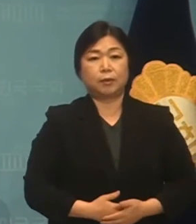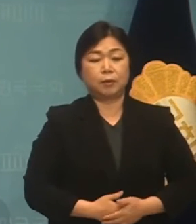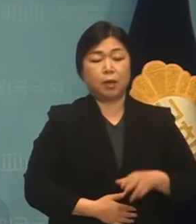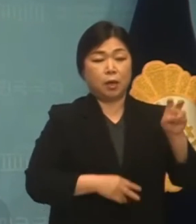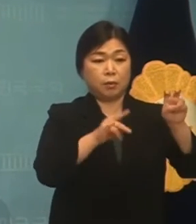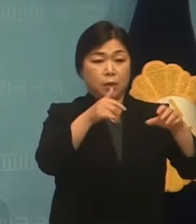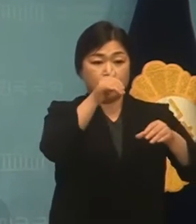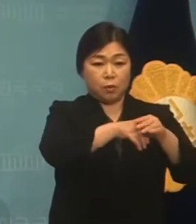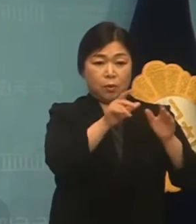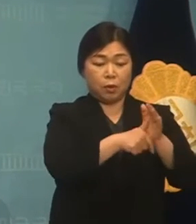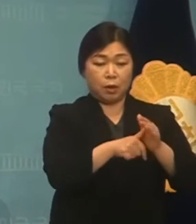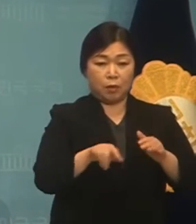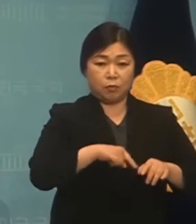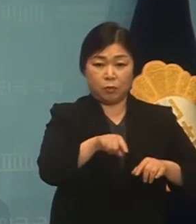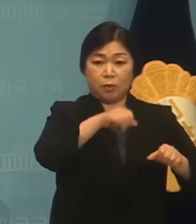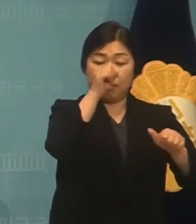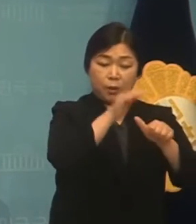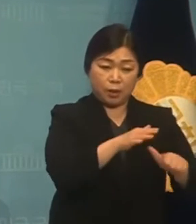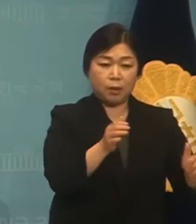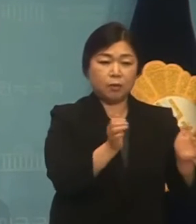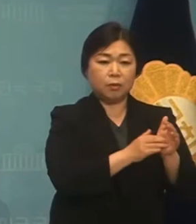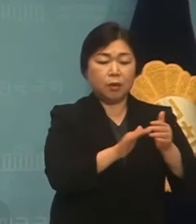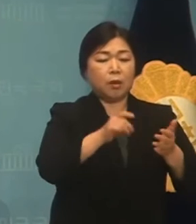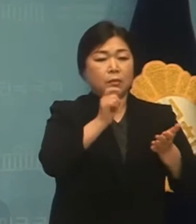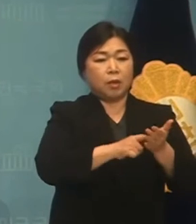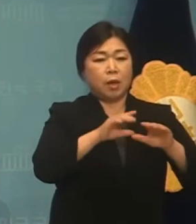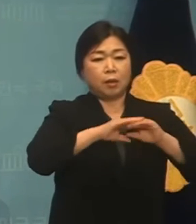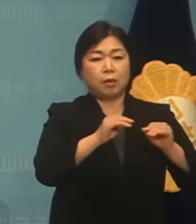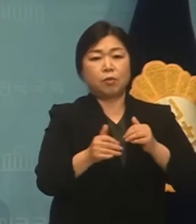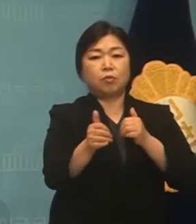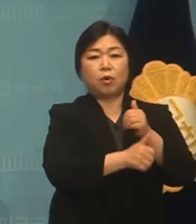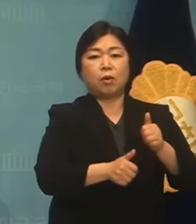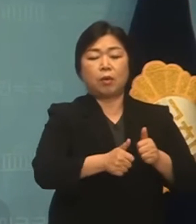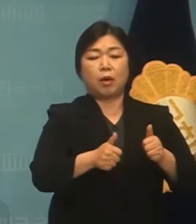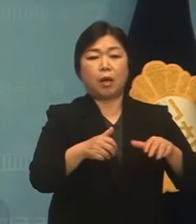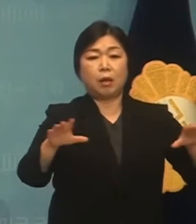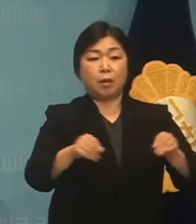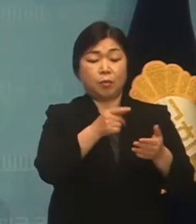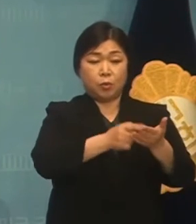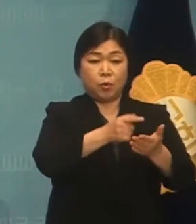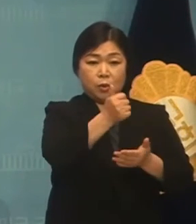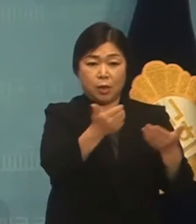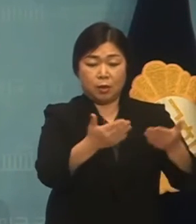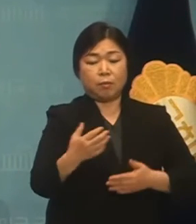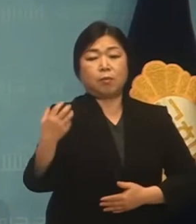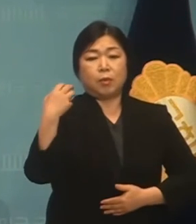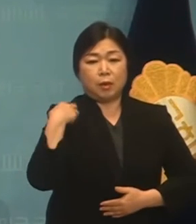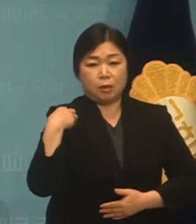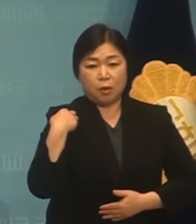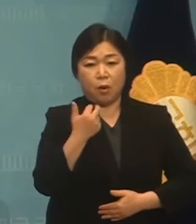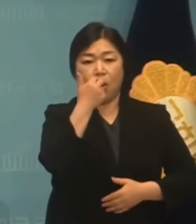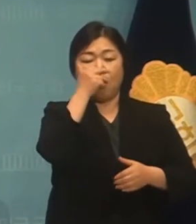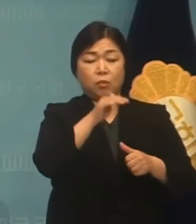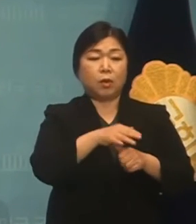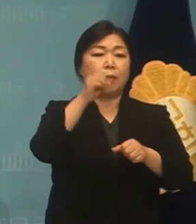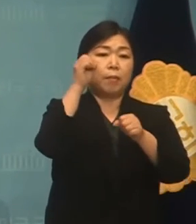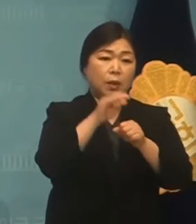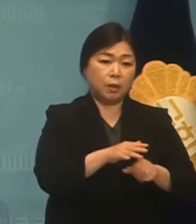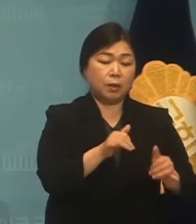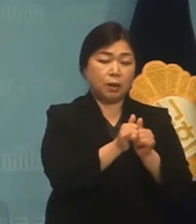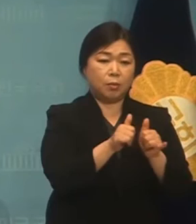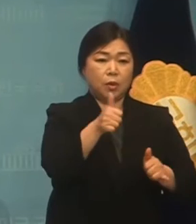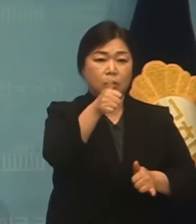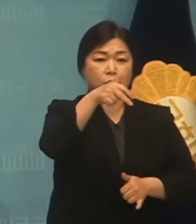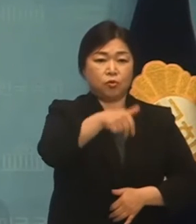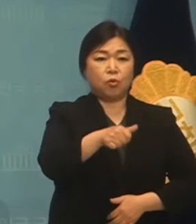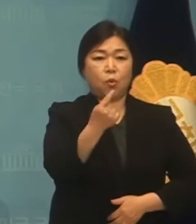총선에서 우리 당이 패배한 직후 비상대책위원회의 사무총장을 맡아 당시 억울하게 낙선하였던